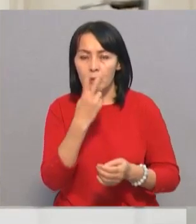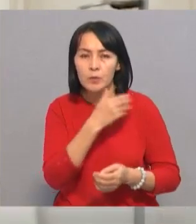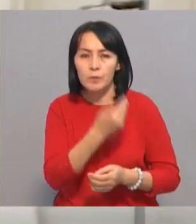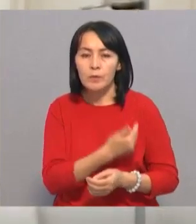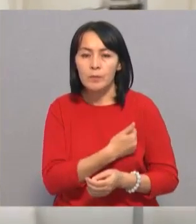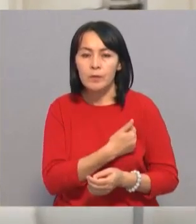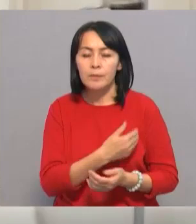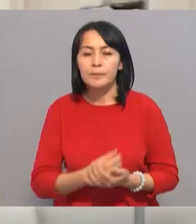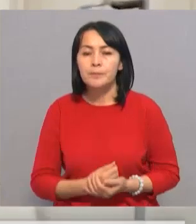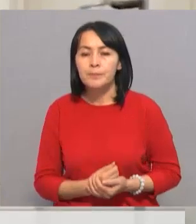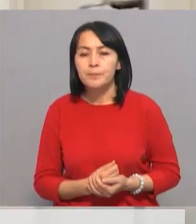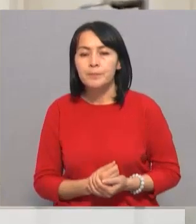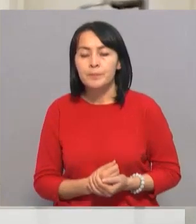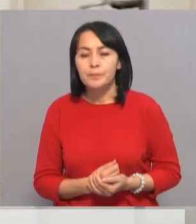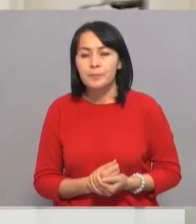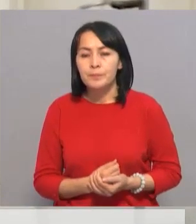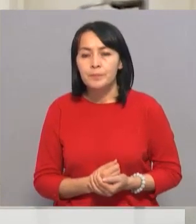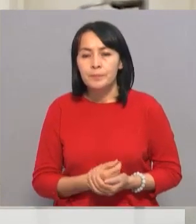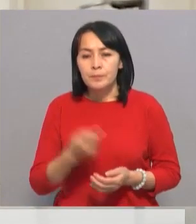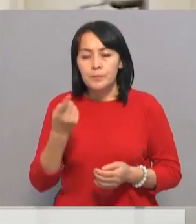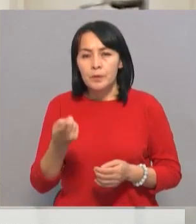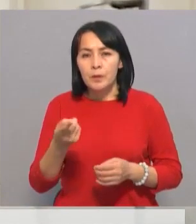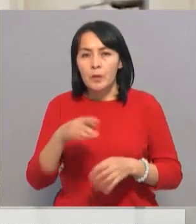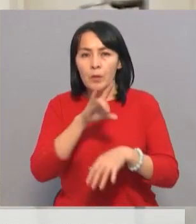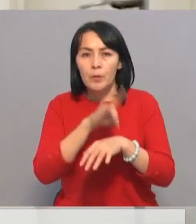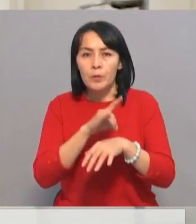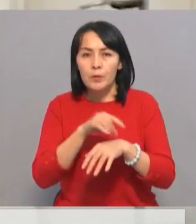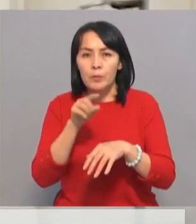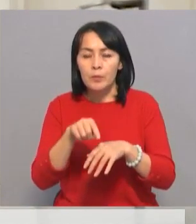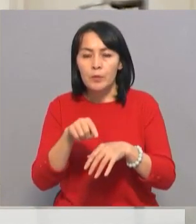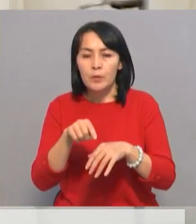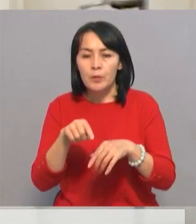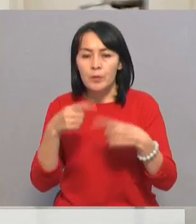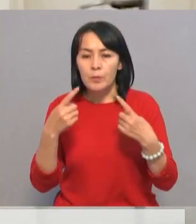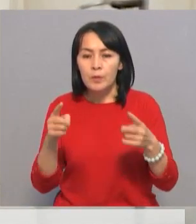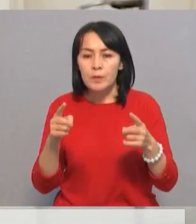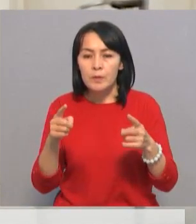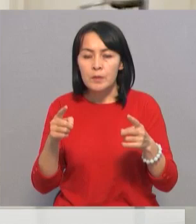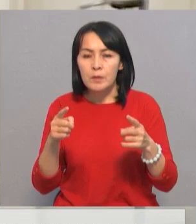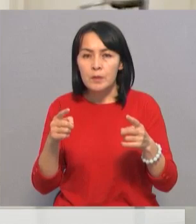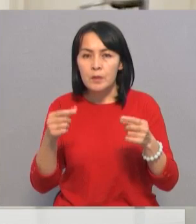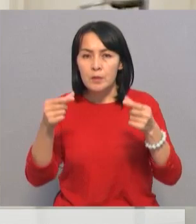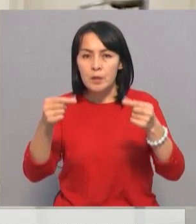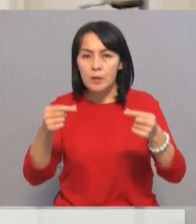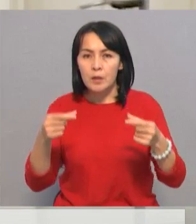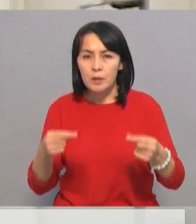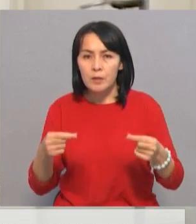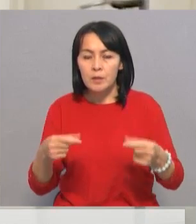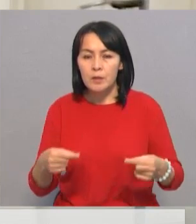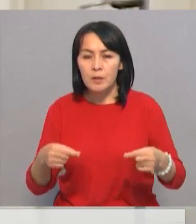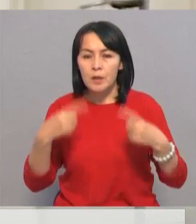болса, мынау жалғанды, бұл жерде айырмашылығы, тесіктері әртүрлі